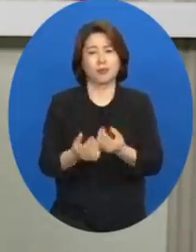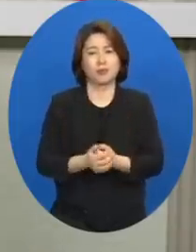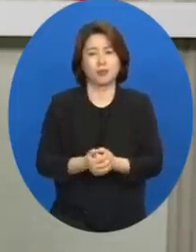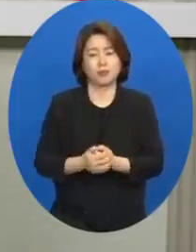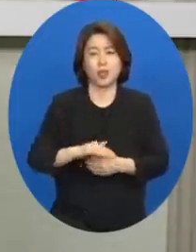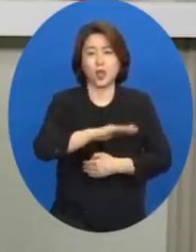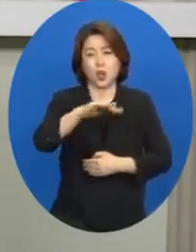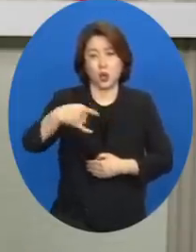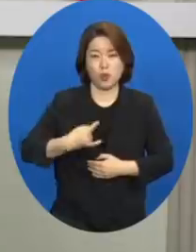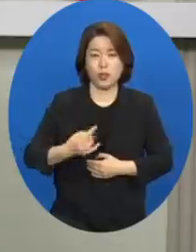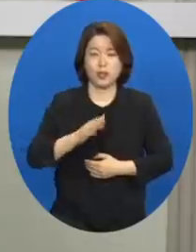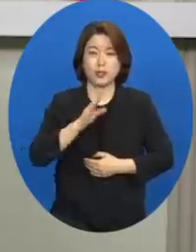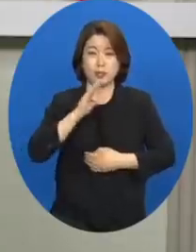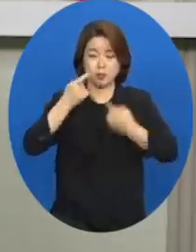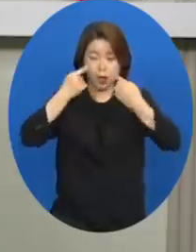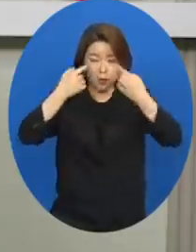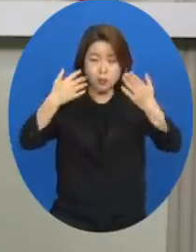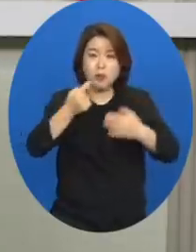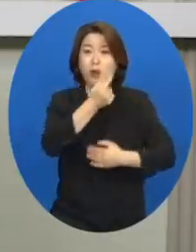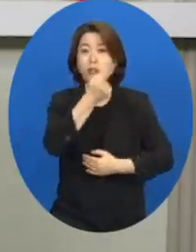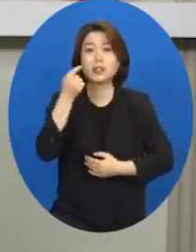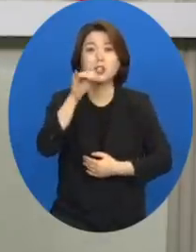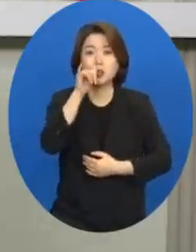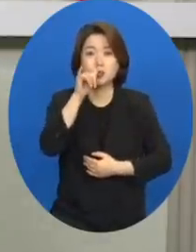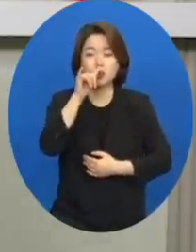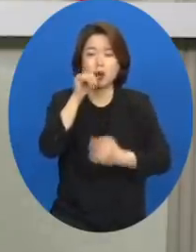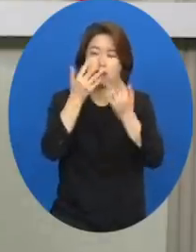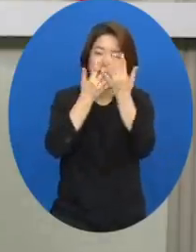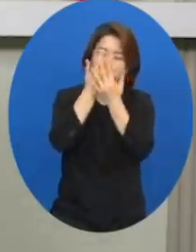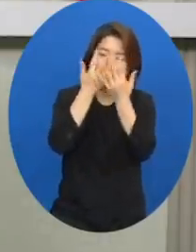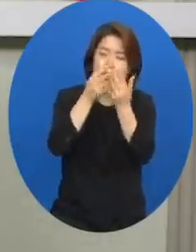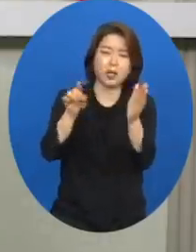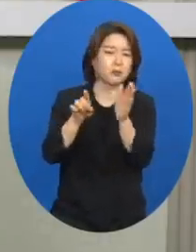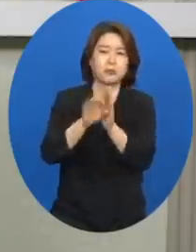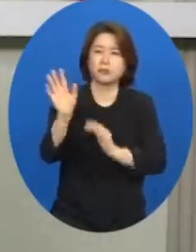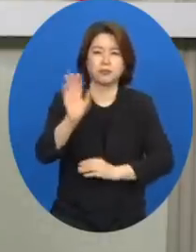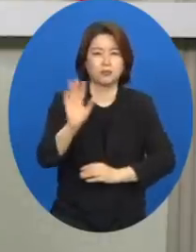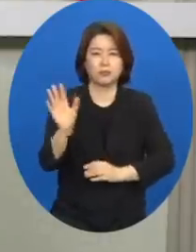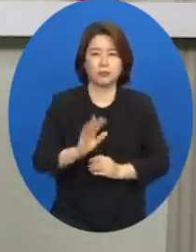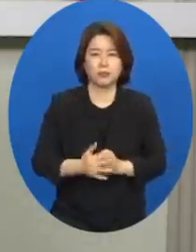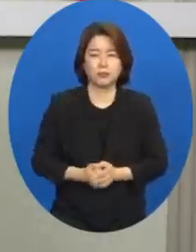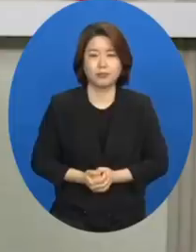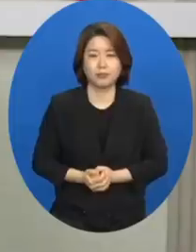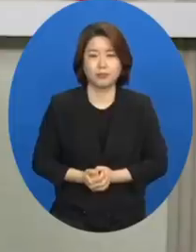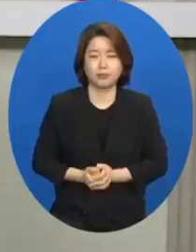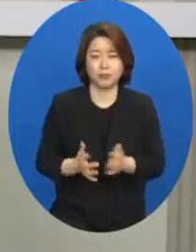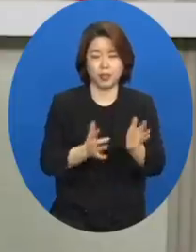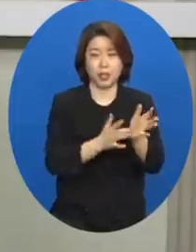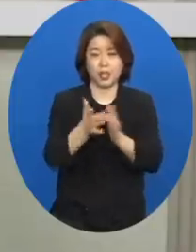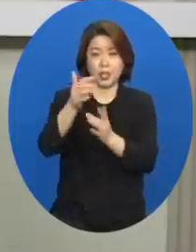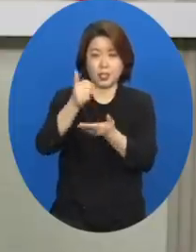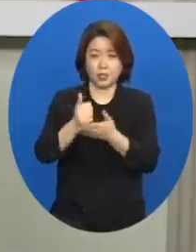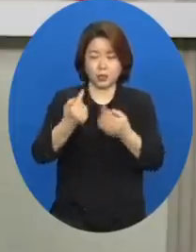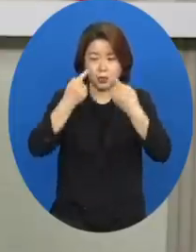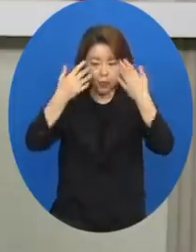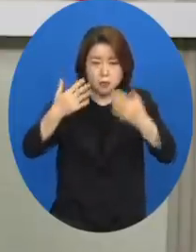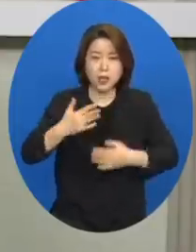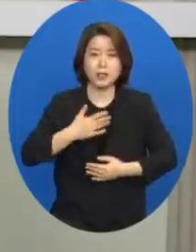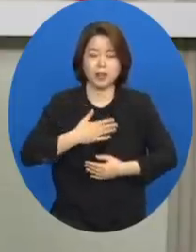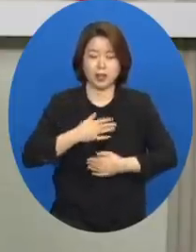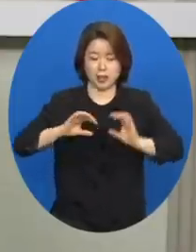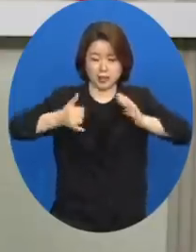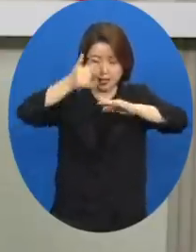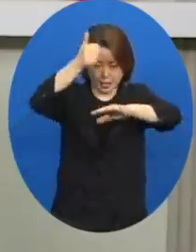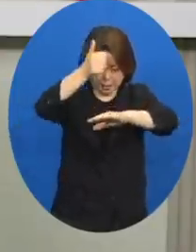우리에게는 너무나 분명한 증거가 있습니다 막연하게 믿을 것이 아닙니다 예수님께서 분명히 내가 세상